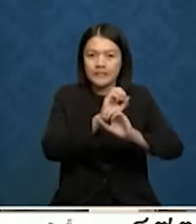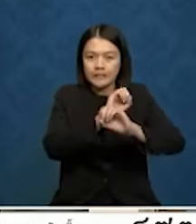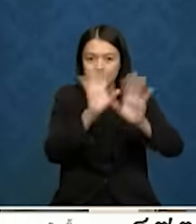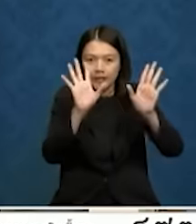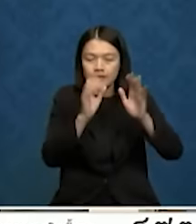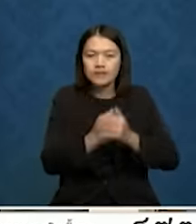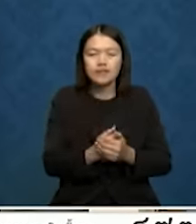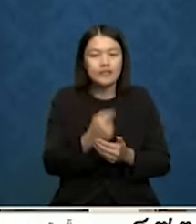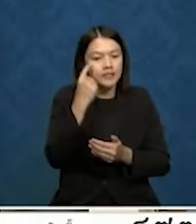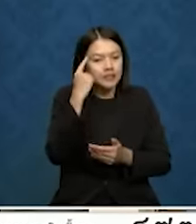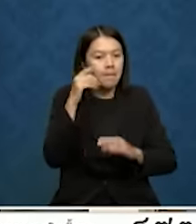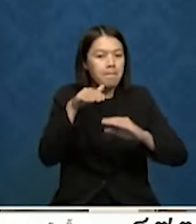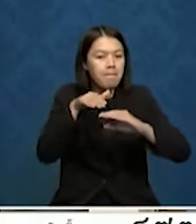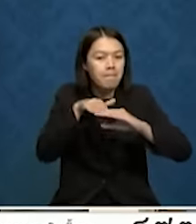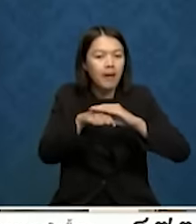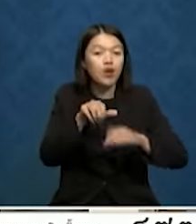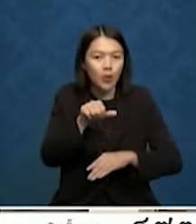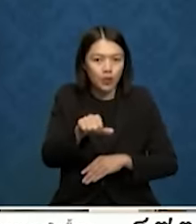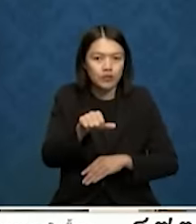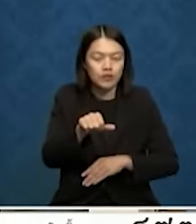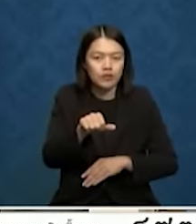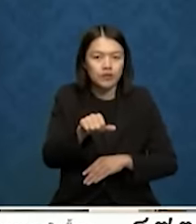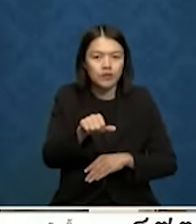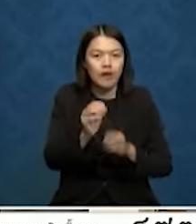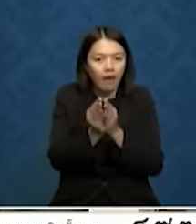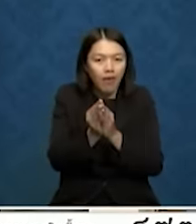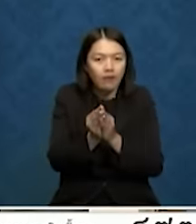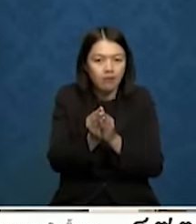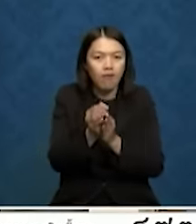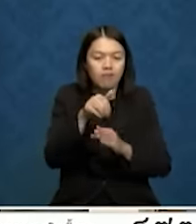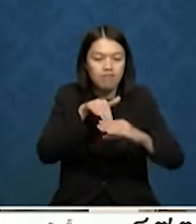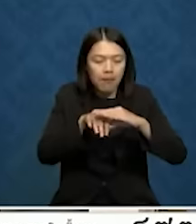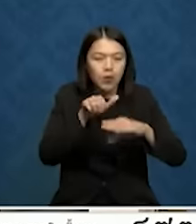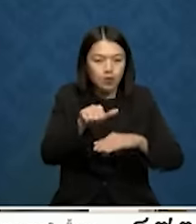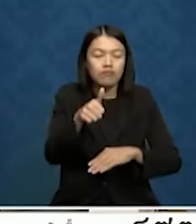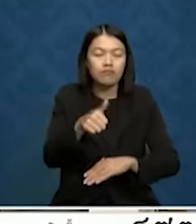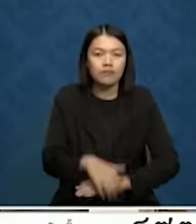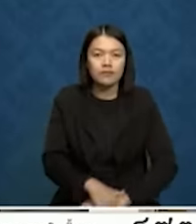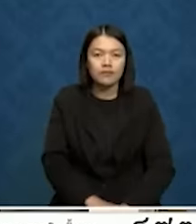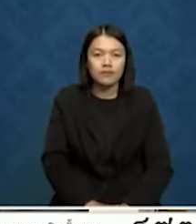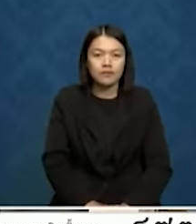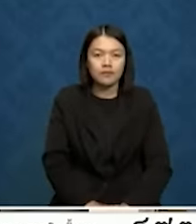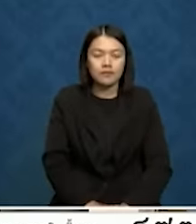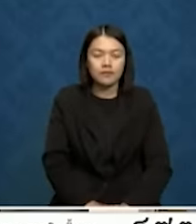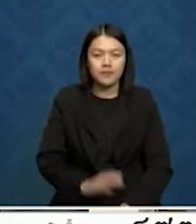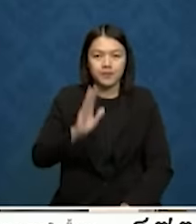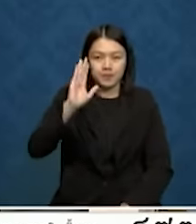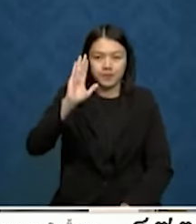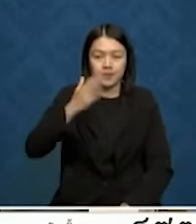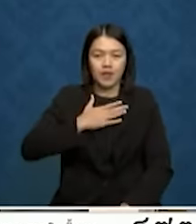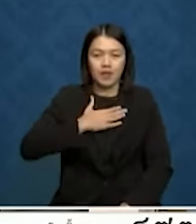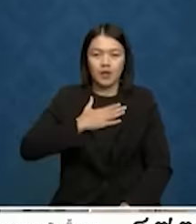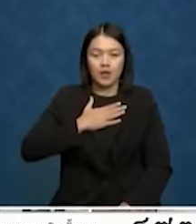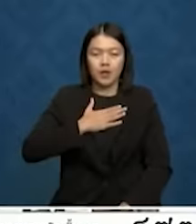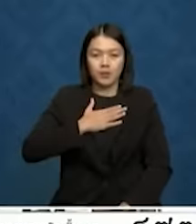นเราก็เลยใช้บัตรเสียบตนเพราะจะได้ปรากฏคะแนนด้วยนะครับนะครับ ท่านประธานครับผมครูมานิช